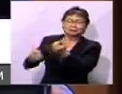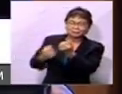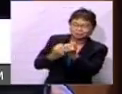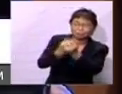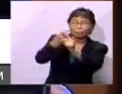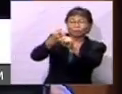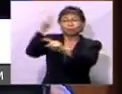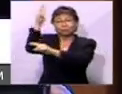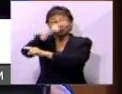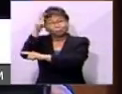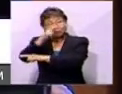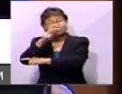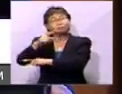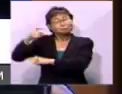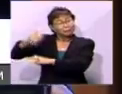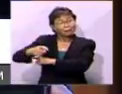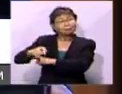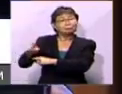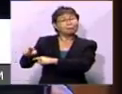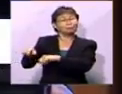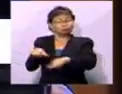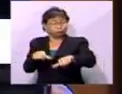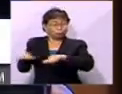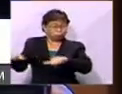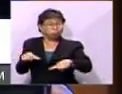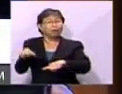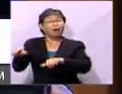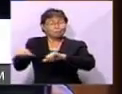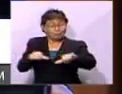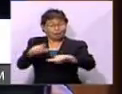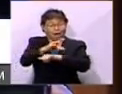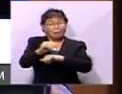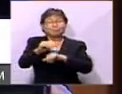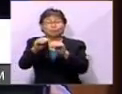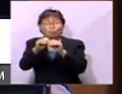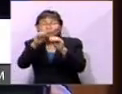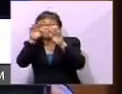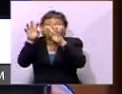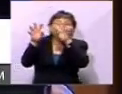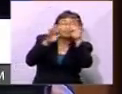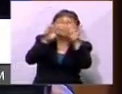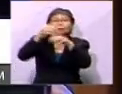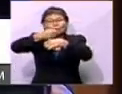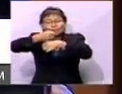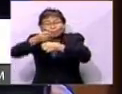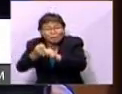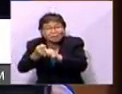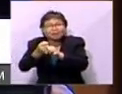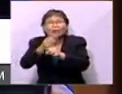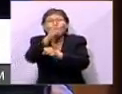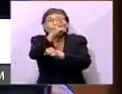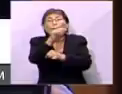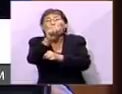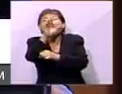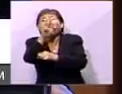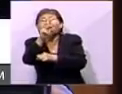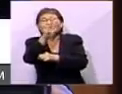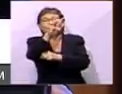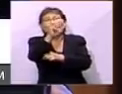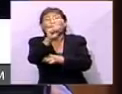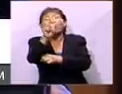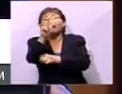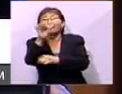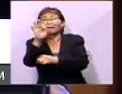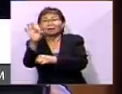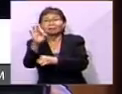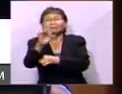government, could be more active and creative in developing wakaf assets through